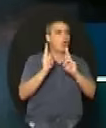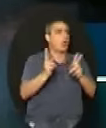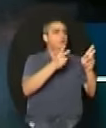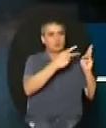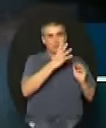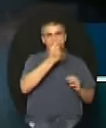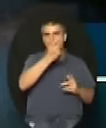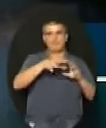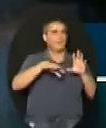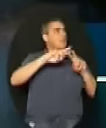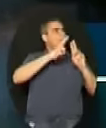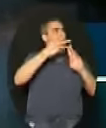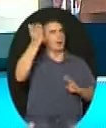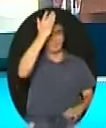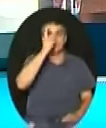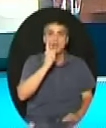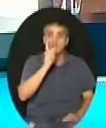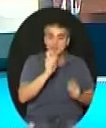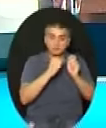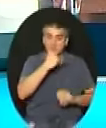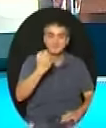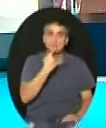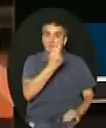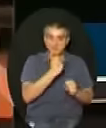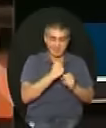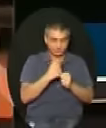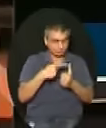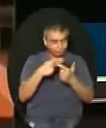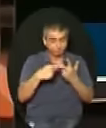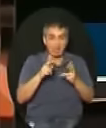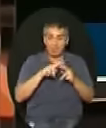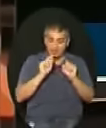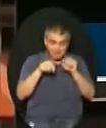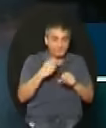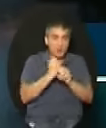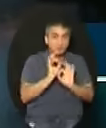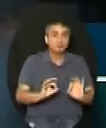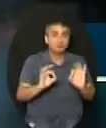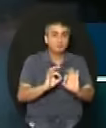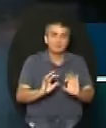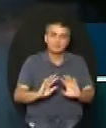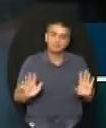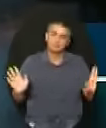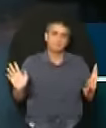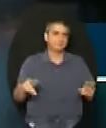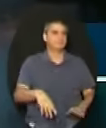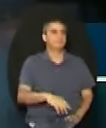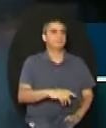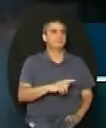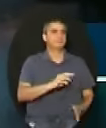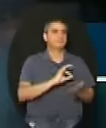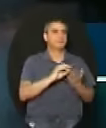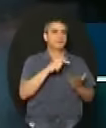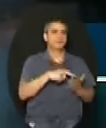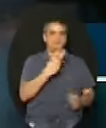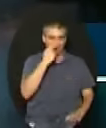אופציות מבחינה בינלאומית. אבל אנשי ימין שאומרים שהם יעשו דברים, ואחרי זה שהם מגיעים והם לא עושים את הדברים האלה. תודה. כתב אריאל דן, דברים שאומרים